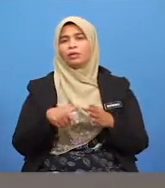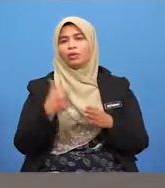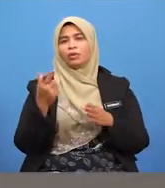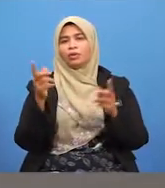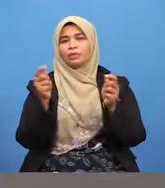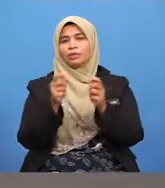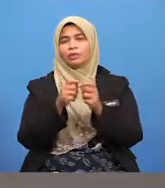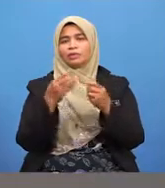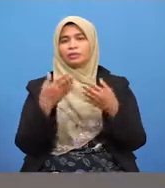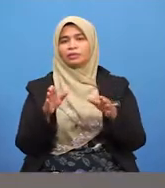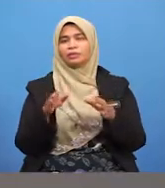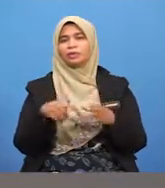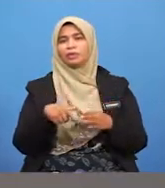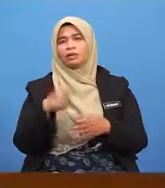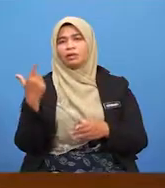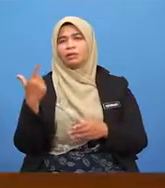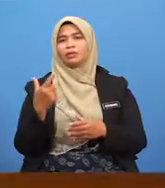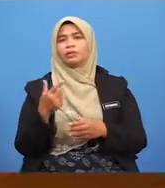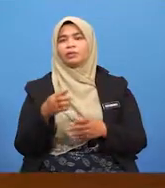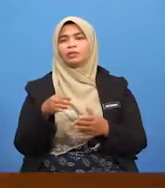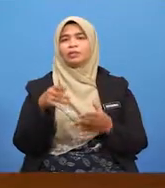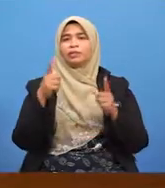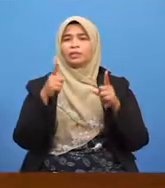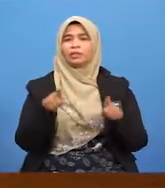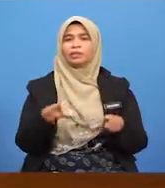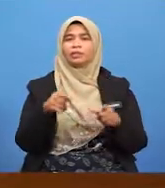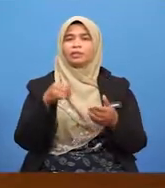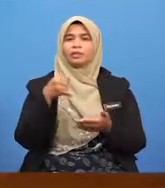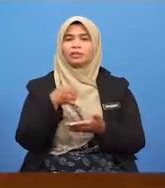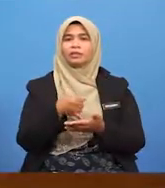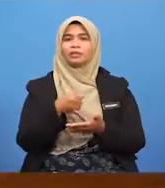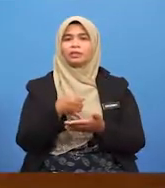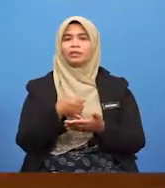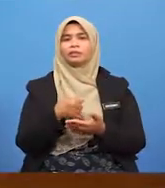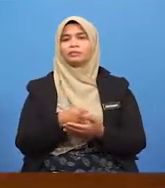sebelah luar Smart peniti